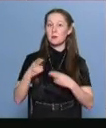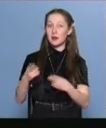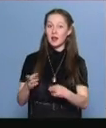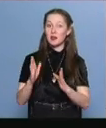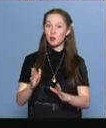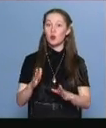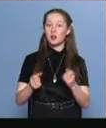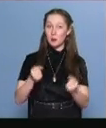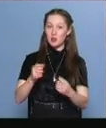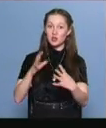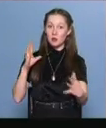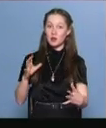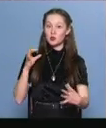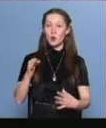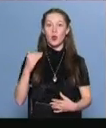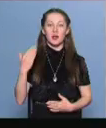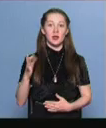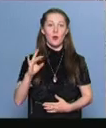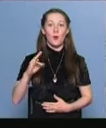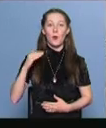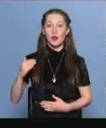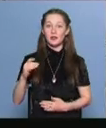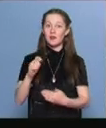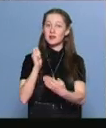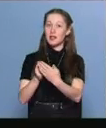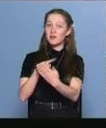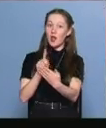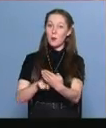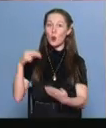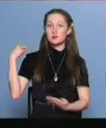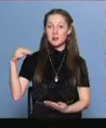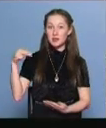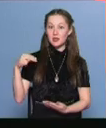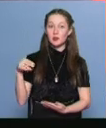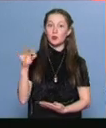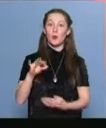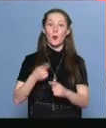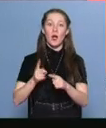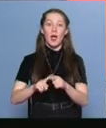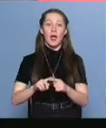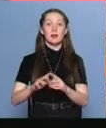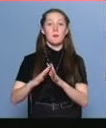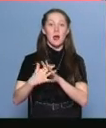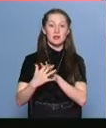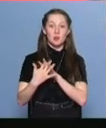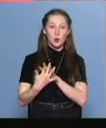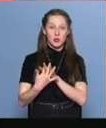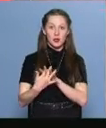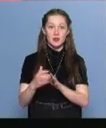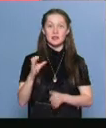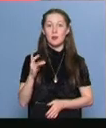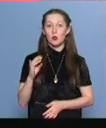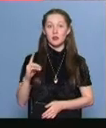из них на недавнем форуме Общероссийского народного фронта задал вопрос Владимиру Путину про несчастный поселок. Я вопрос задавал по поводу